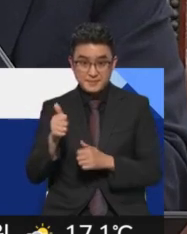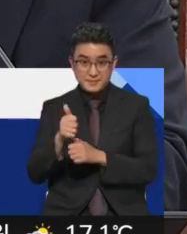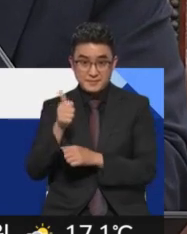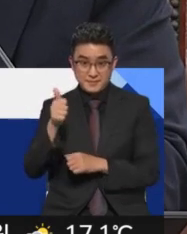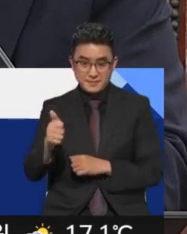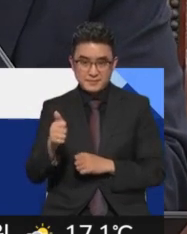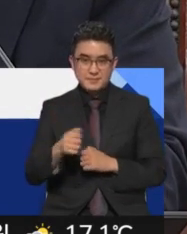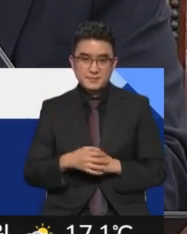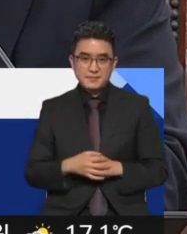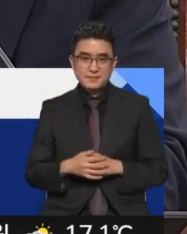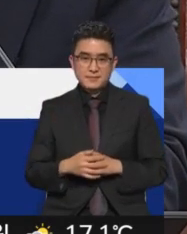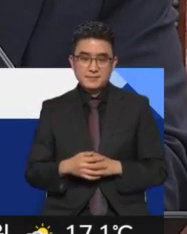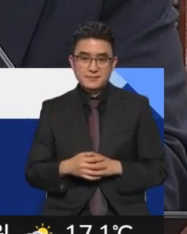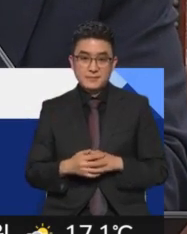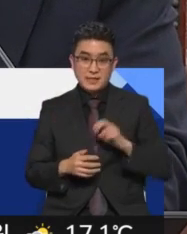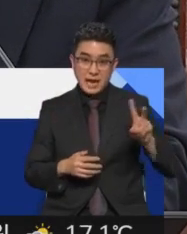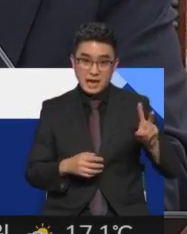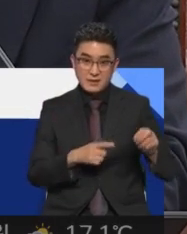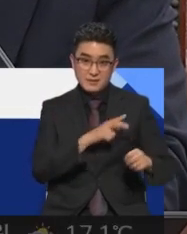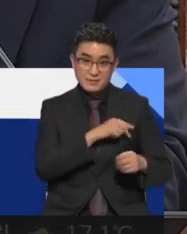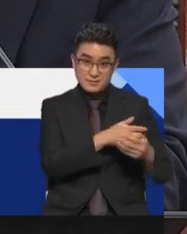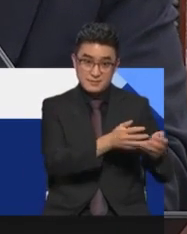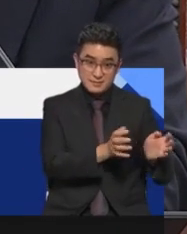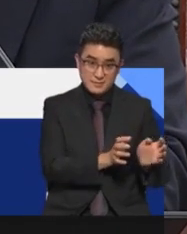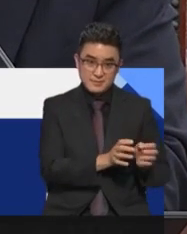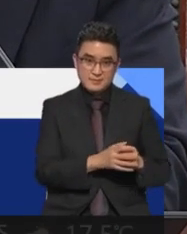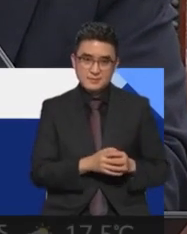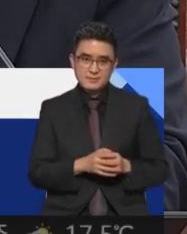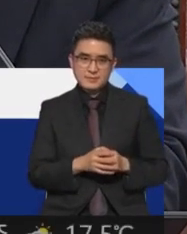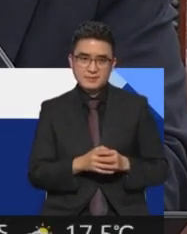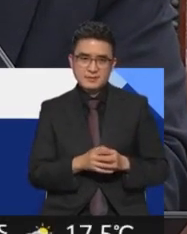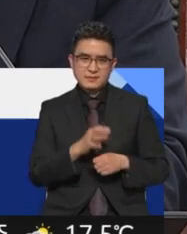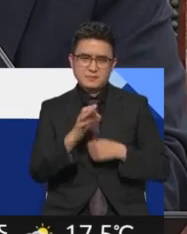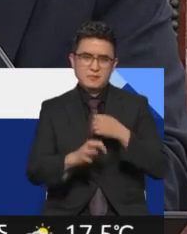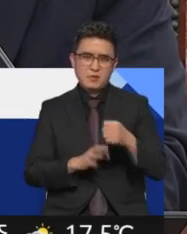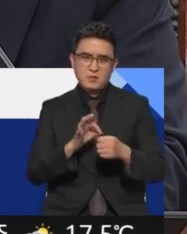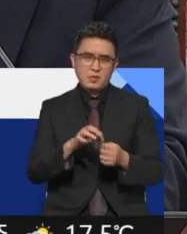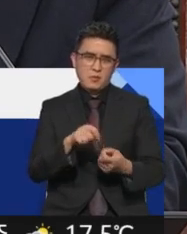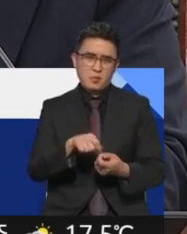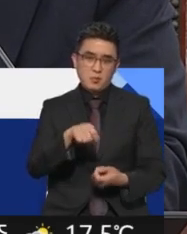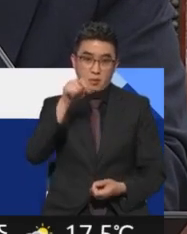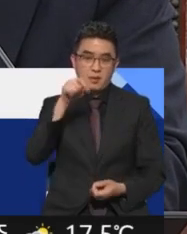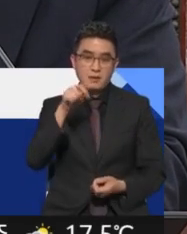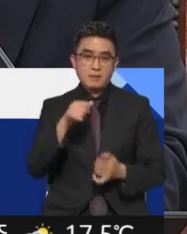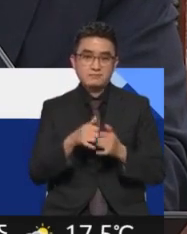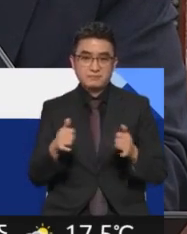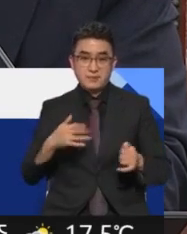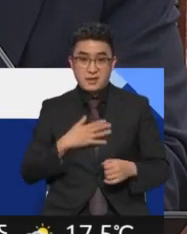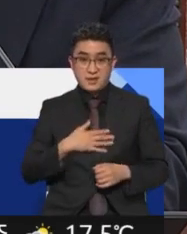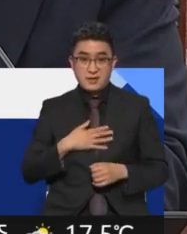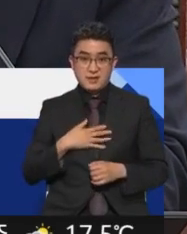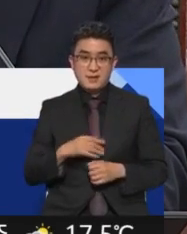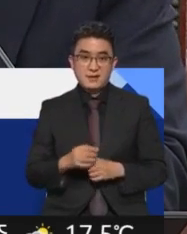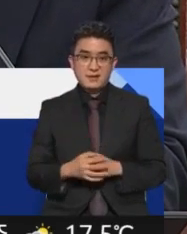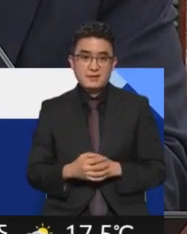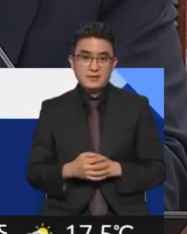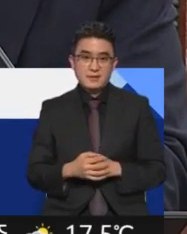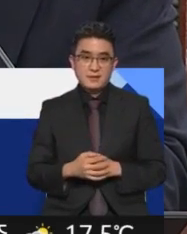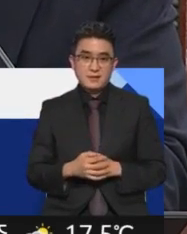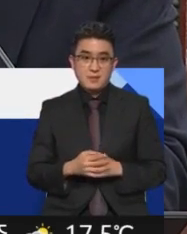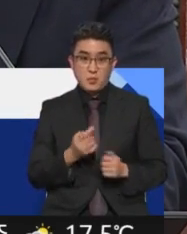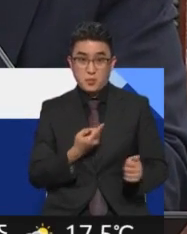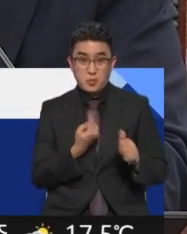또 야당의 의원님들과 10년이 훨씬 넘는 인연을 가진 분으로 알고 있습니다 회유를 한다고 하면